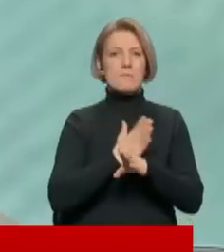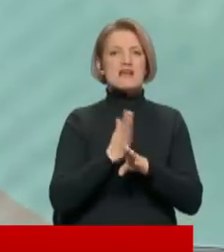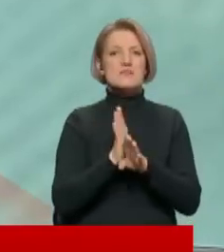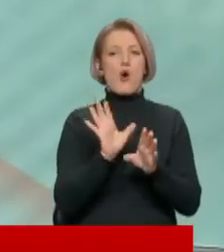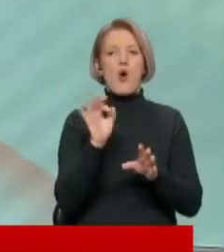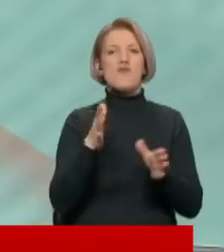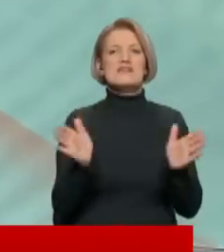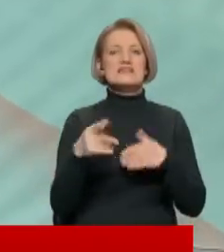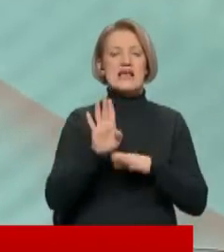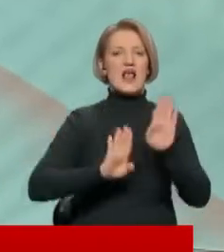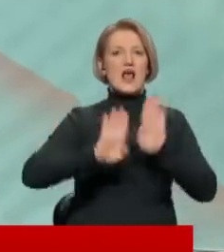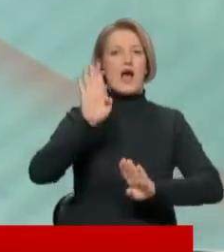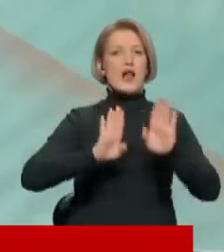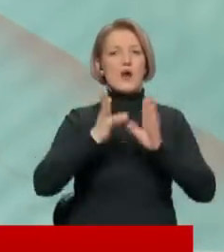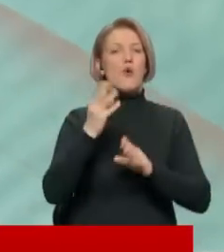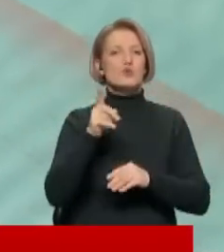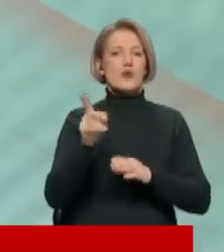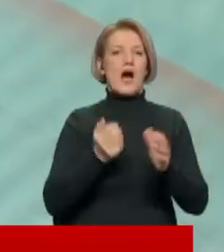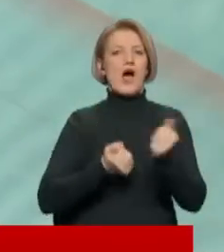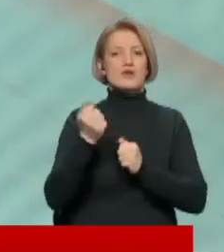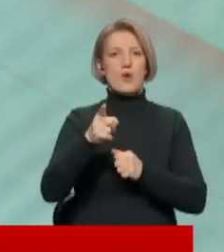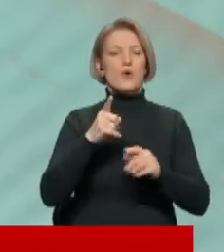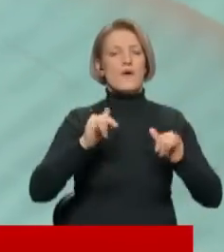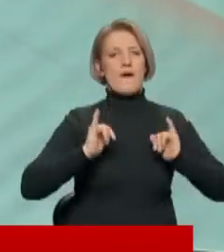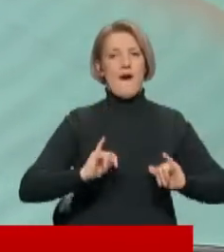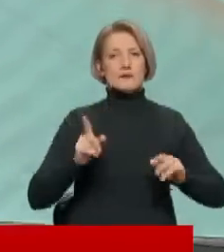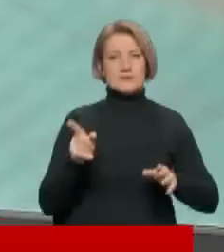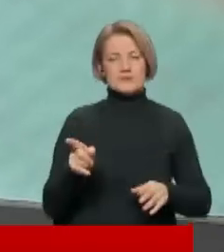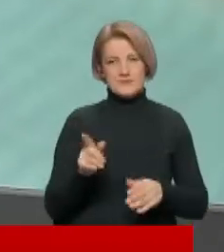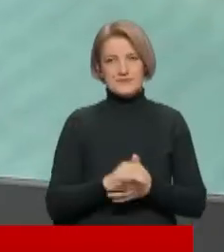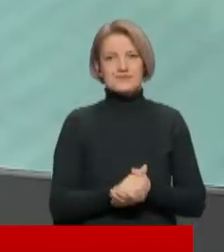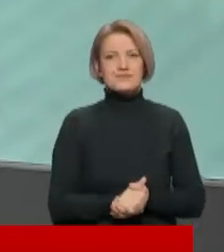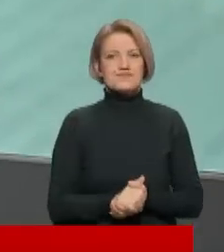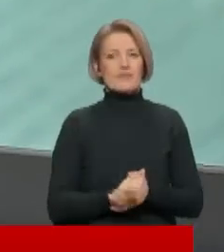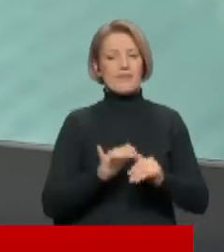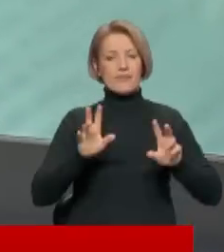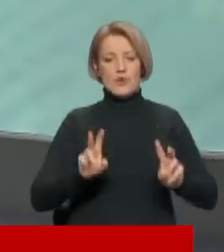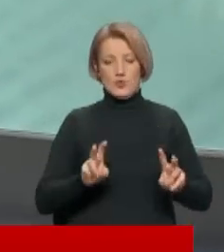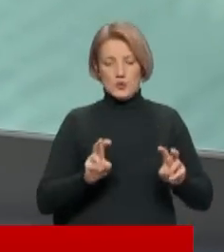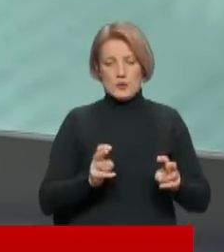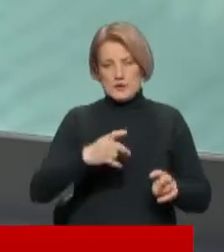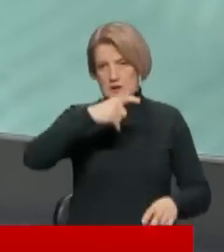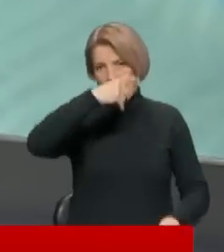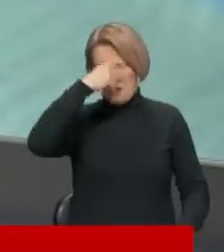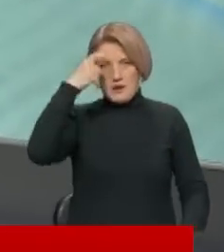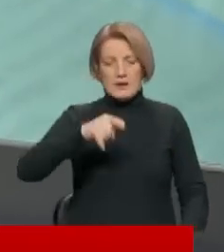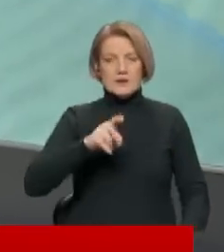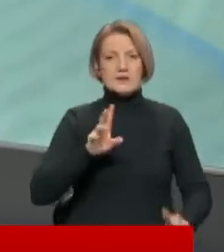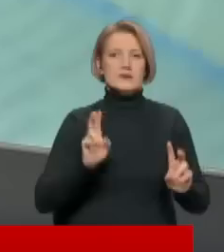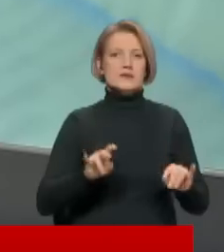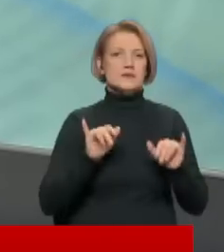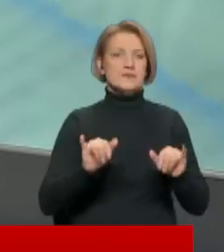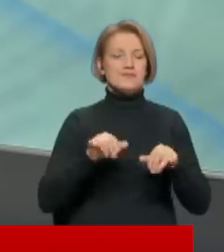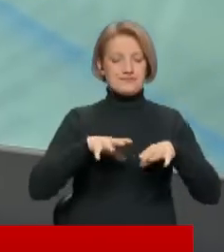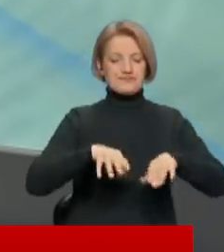ofisinin ihaleye çıktığı otomobiller onların konforu Ondan sonra koltukların ısıtması o koltukların aynı